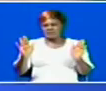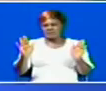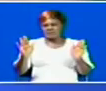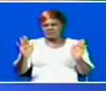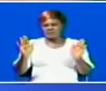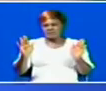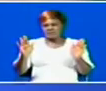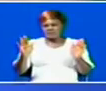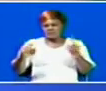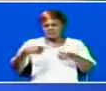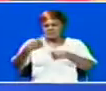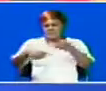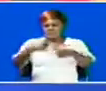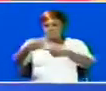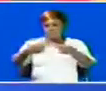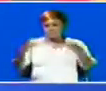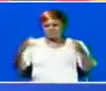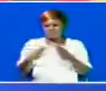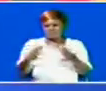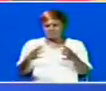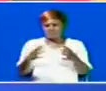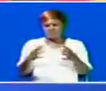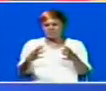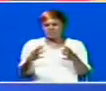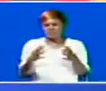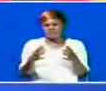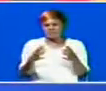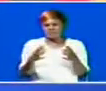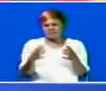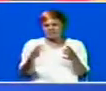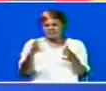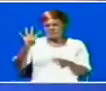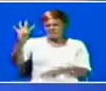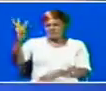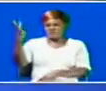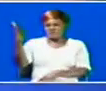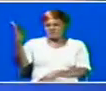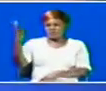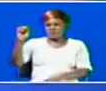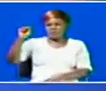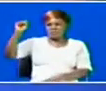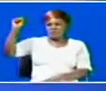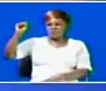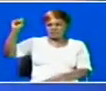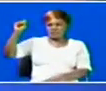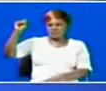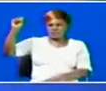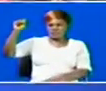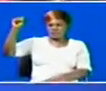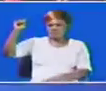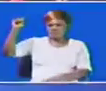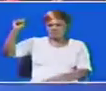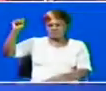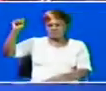ustawi wa jamii, prosperity, na jambo la nne, siasa.